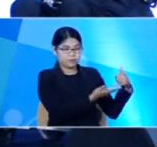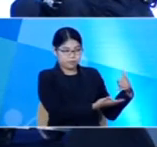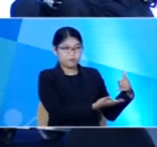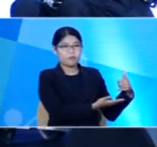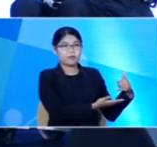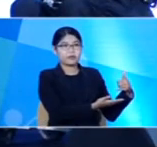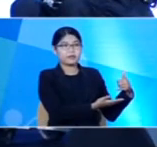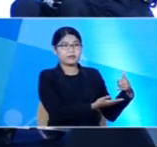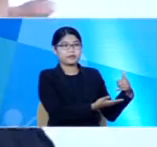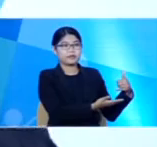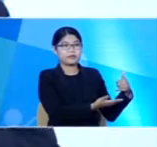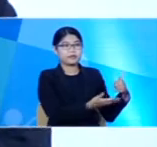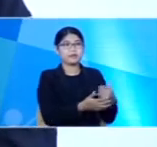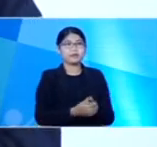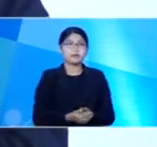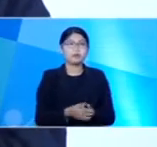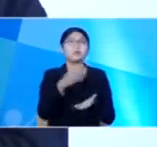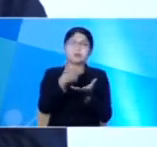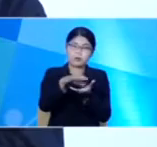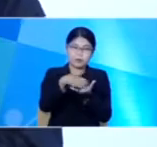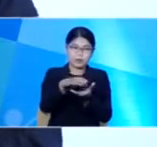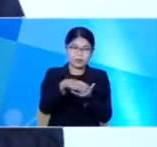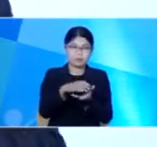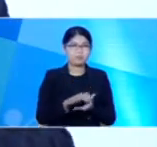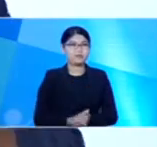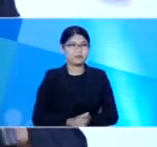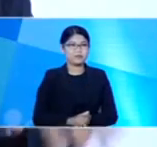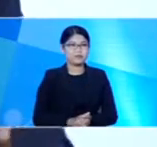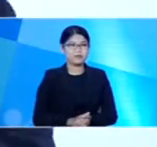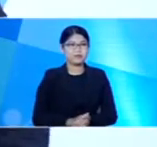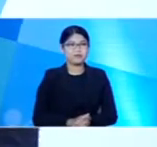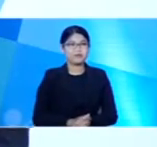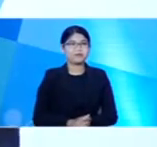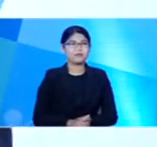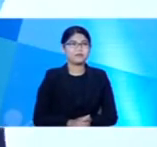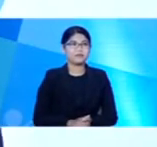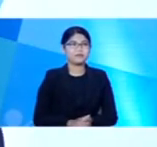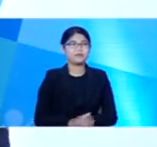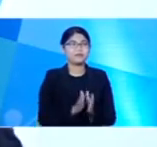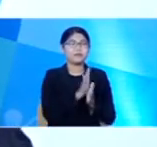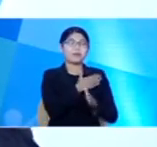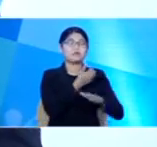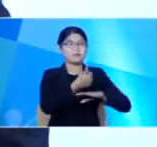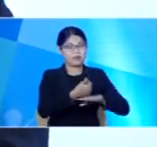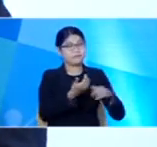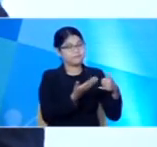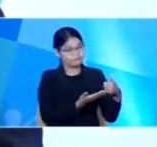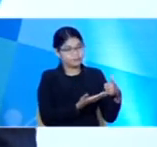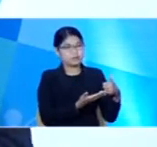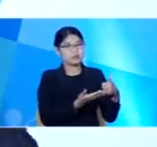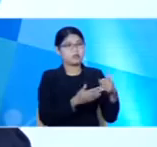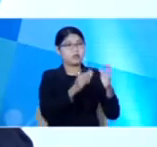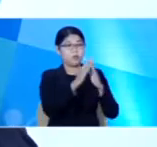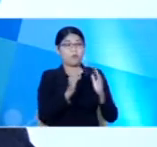นะฤทธิ์มากที่สุดนี่ผมเล่าอีกนิดนึง5นาทีเก็บไว้ก่อนนะขออีกหน่อยท่านเจ้าคุณเนี่ยนะไปที่วัดผ